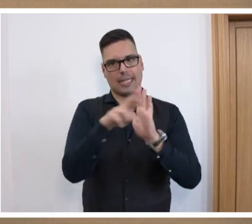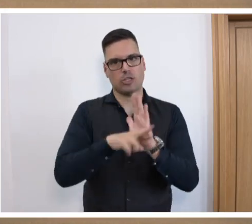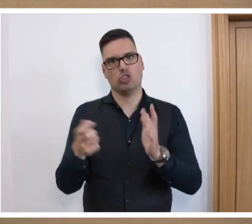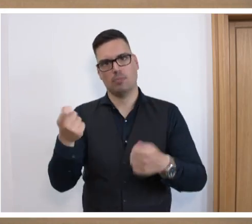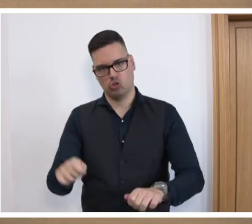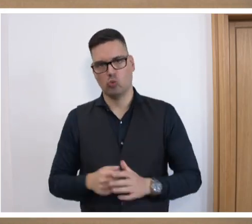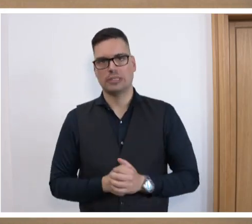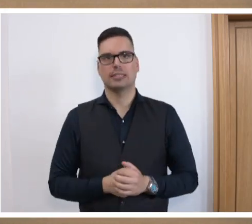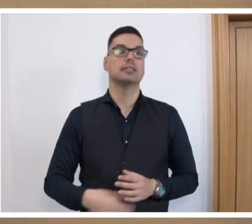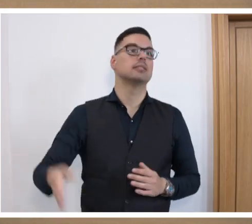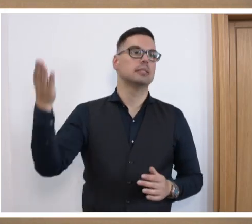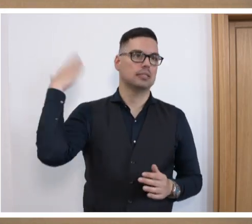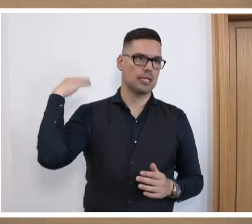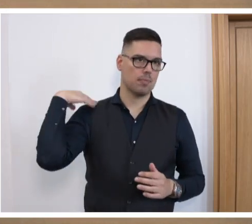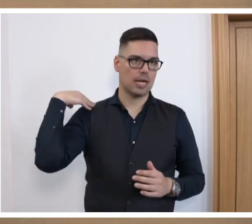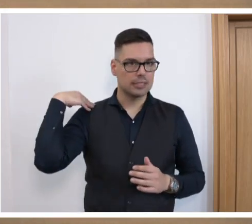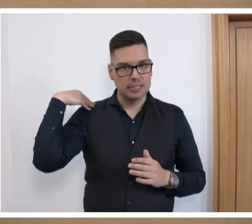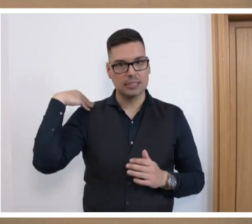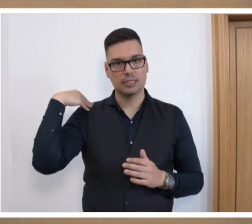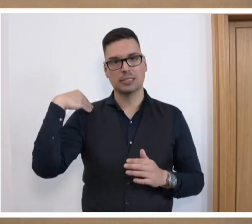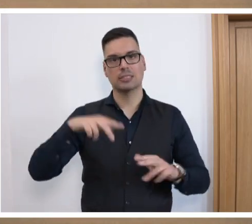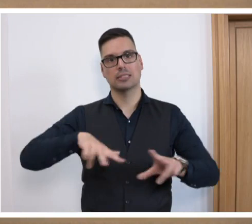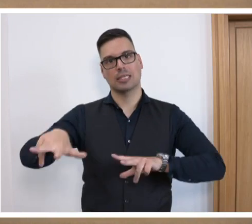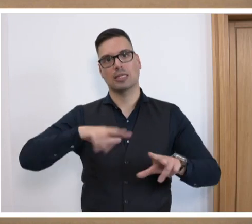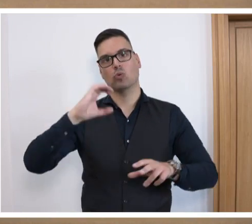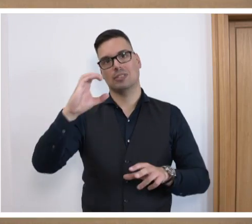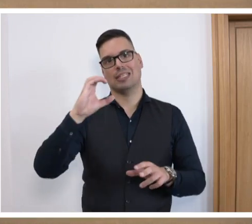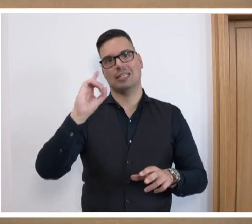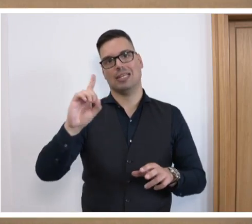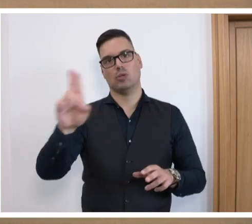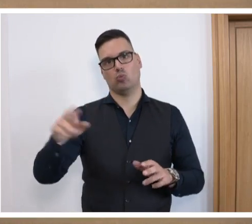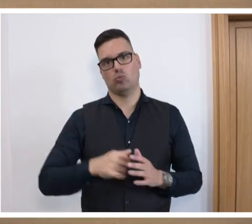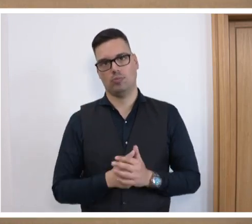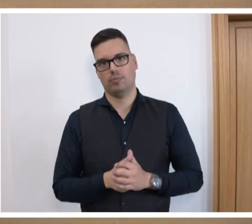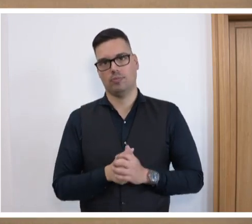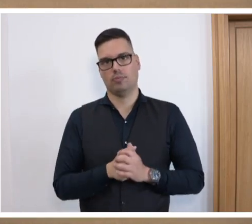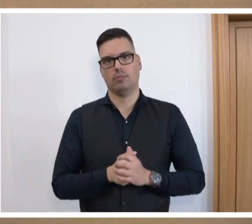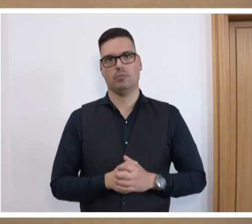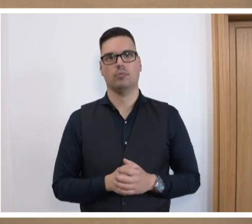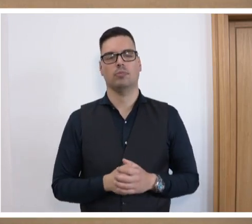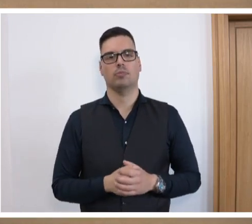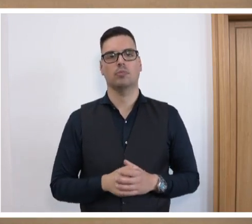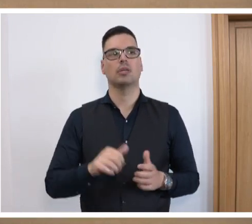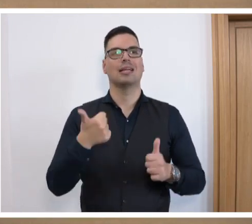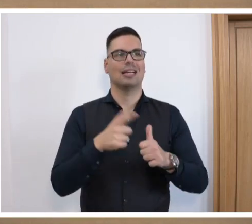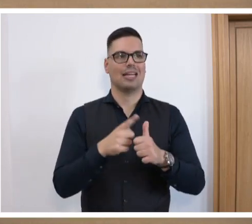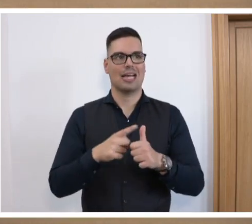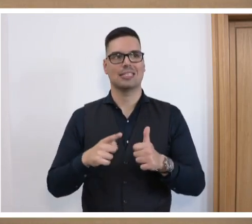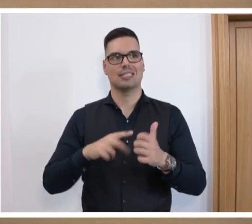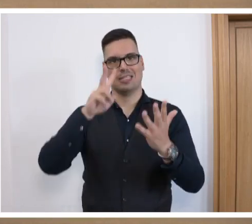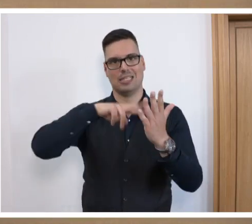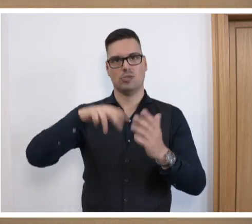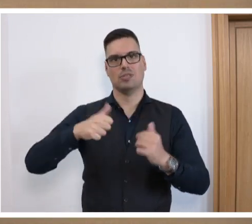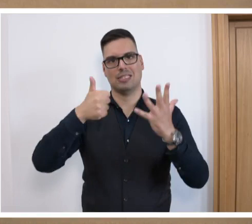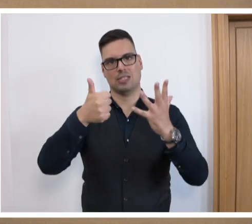beschlossen. Damals unter Alleinregierung der CDU. Und erste Lesung